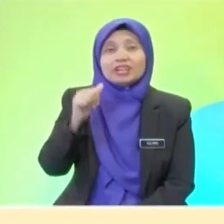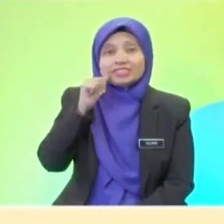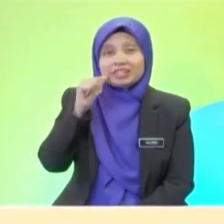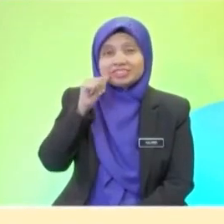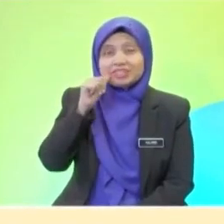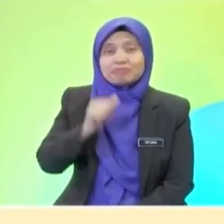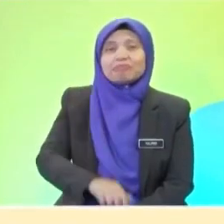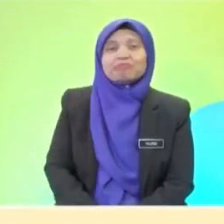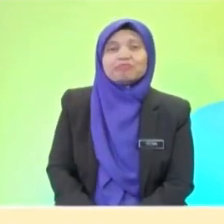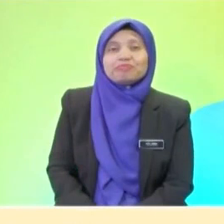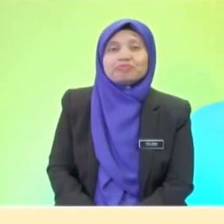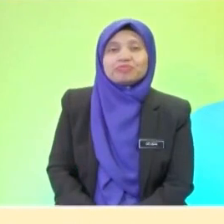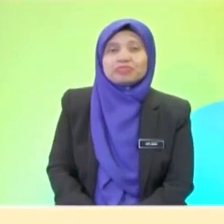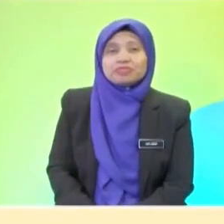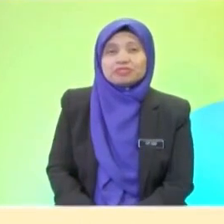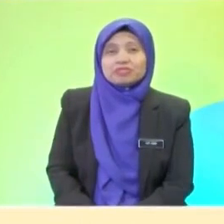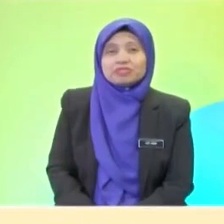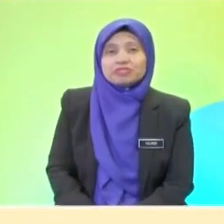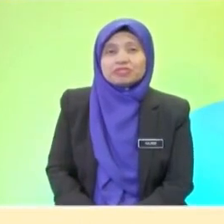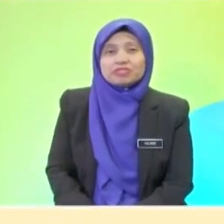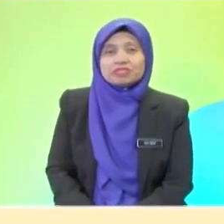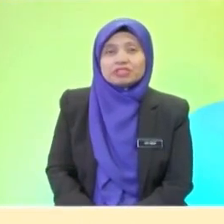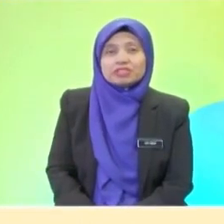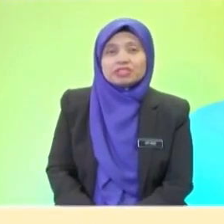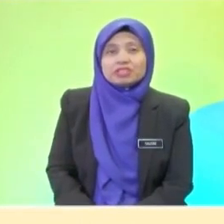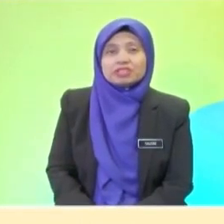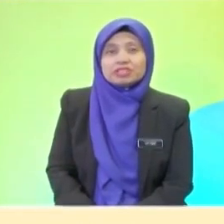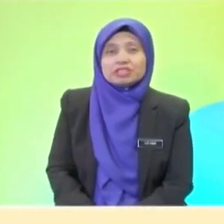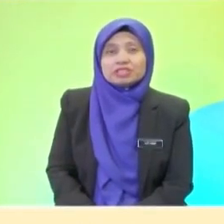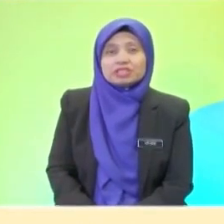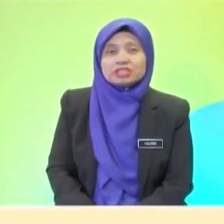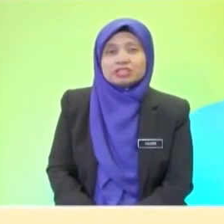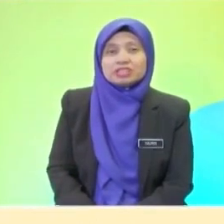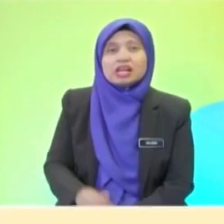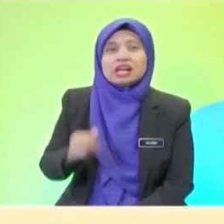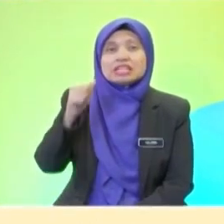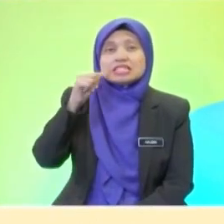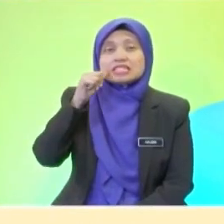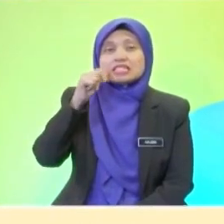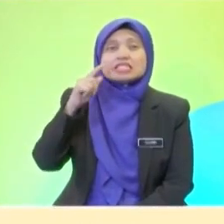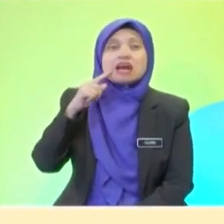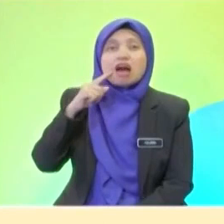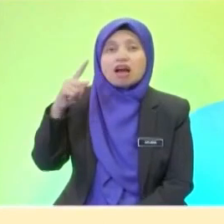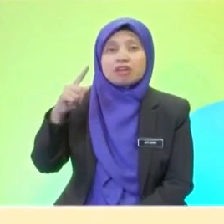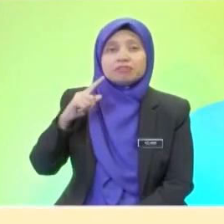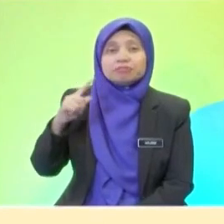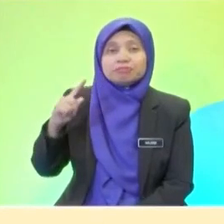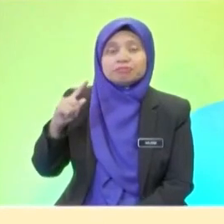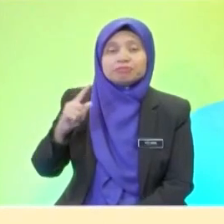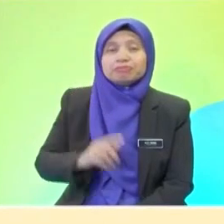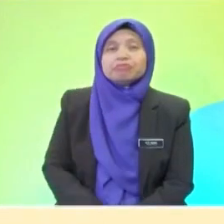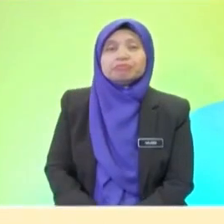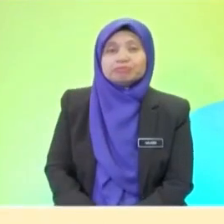seterusnya kita ada Azzahra bengki Abdul Aziz Ayo Azzahra dan Nur